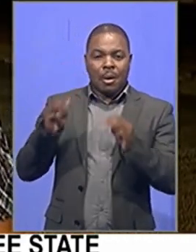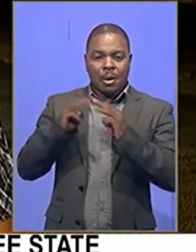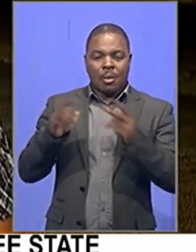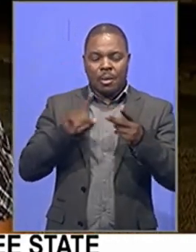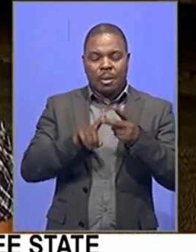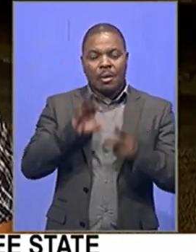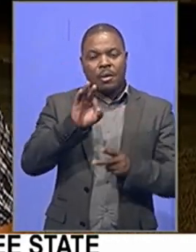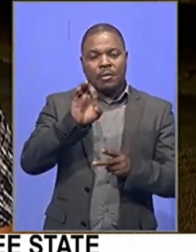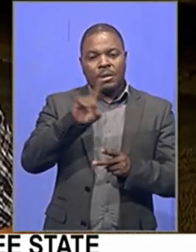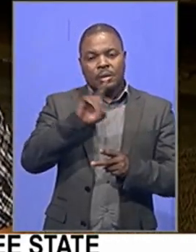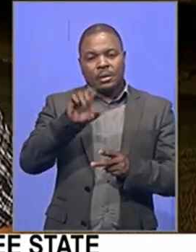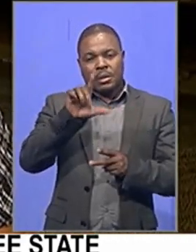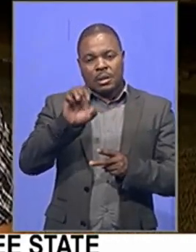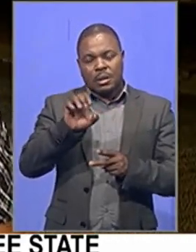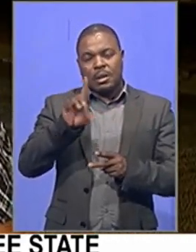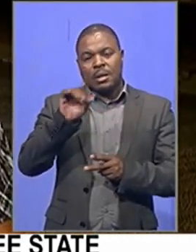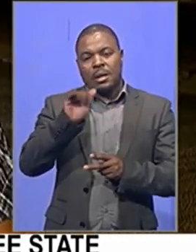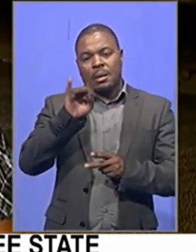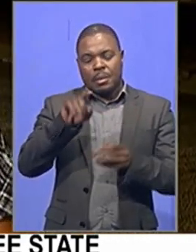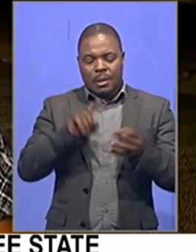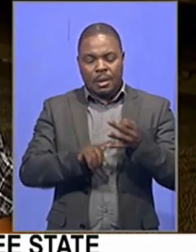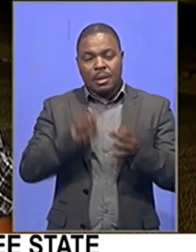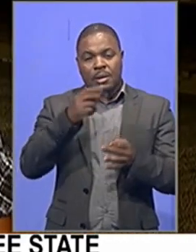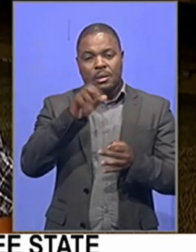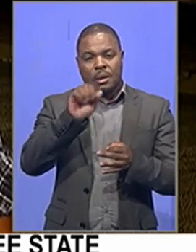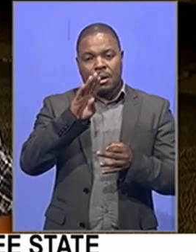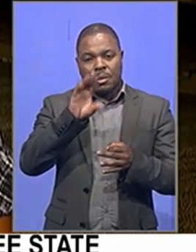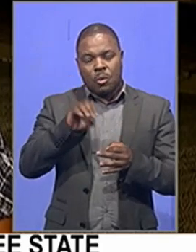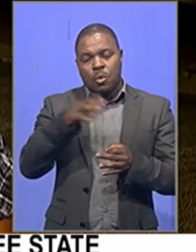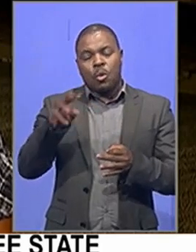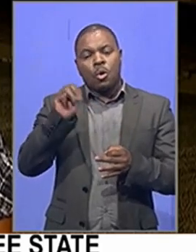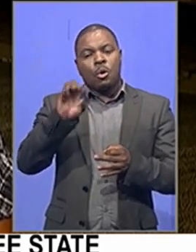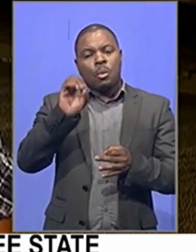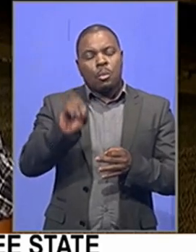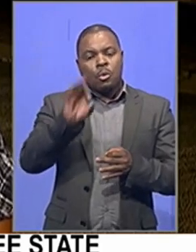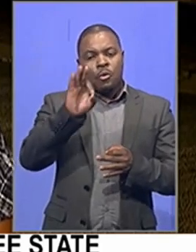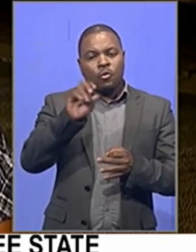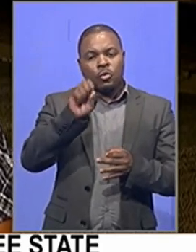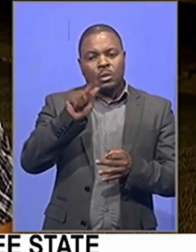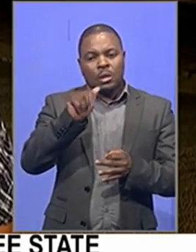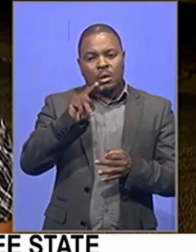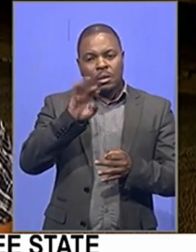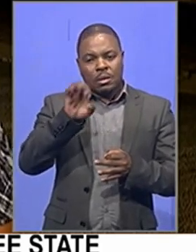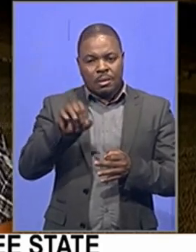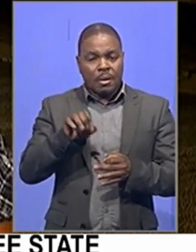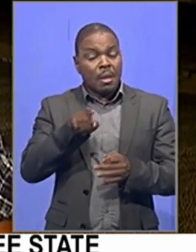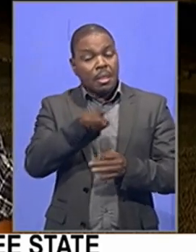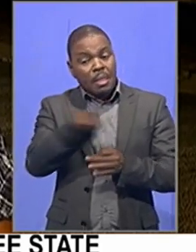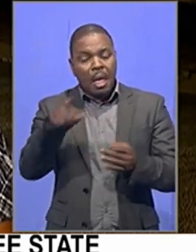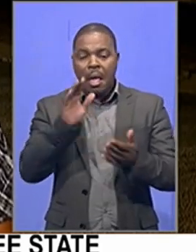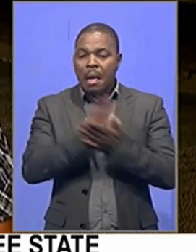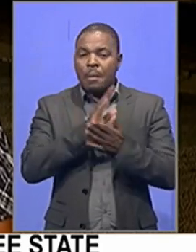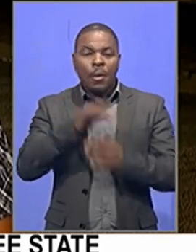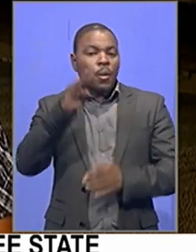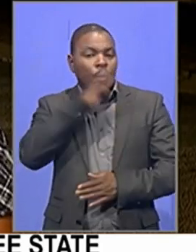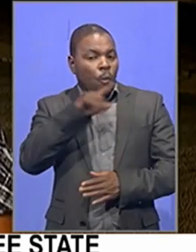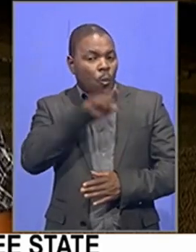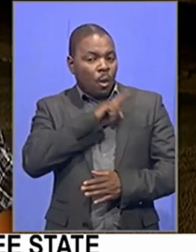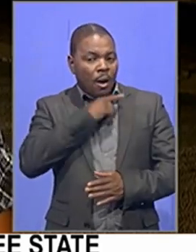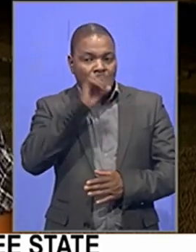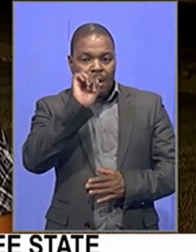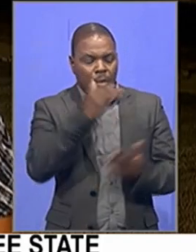Dabi mmoho le Thabo Mfutsanyane e le baneng ba hlalosa hore ha ba thabela hore ha ba hlahelle lenaneng la barumuwa ba tlameleng